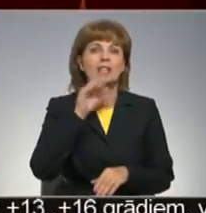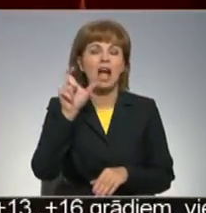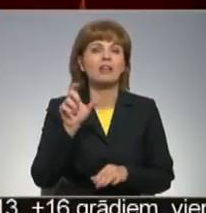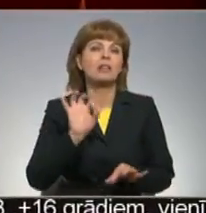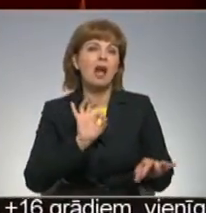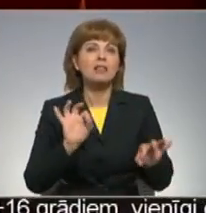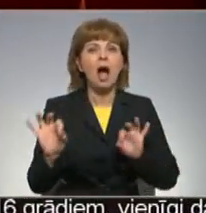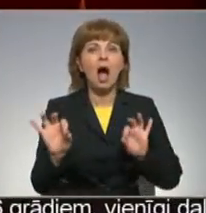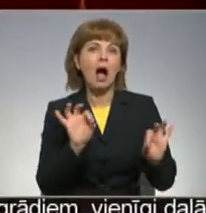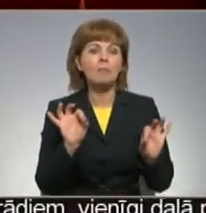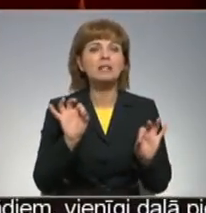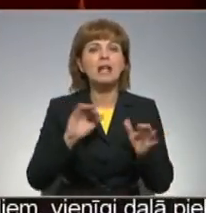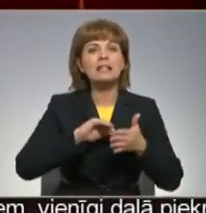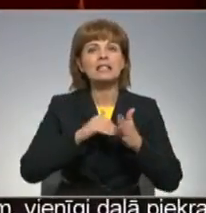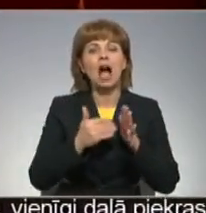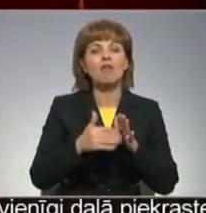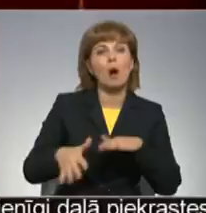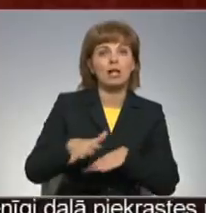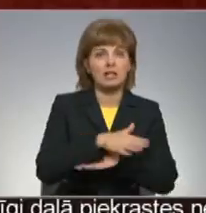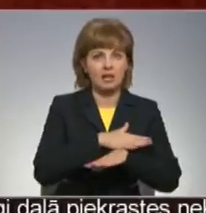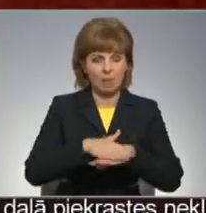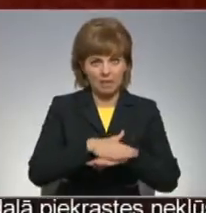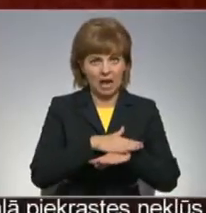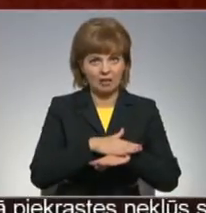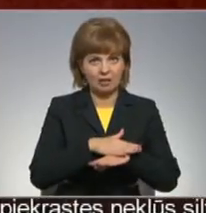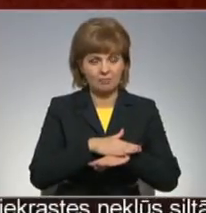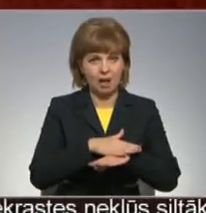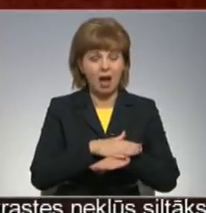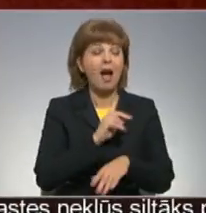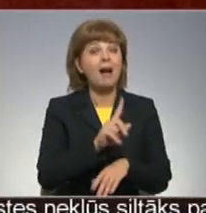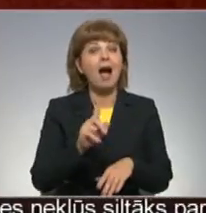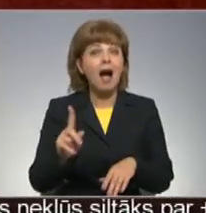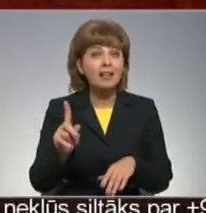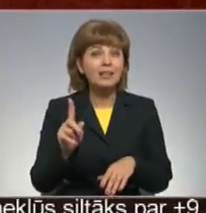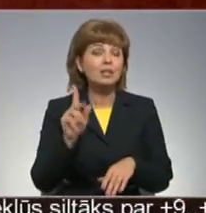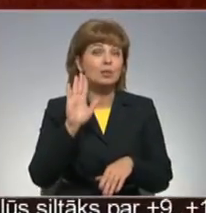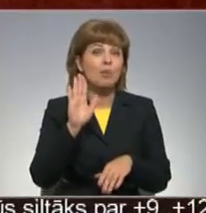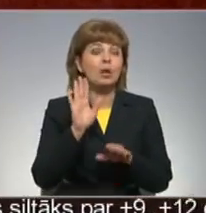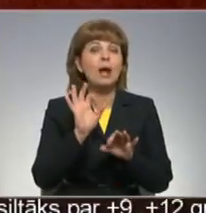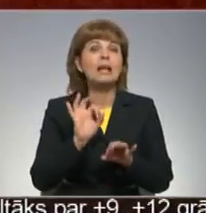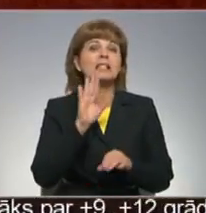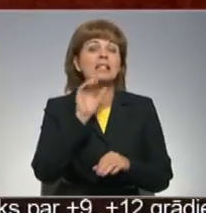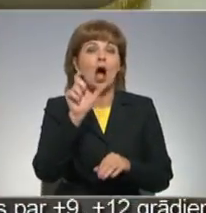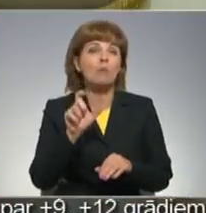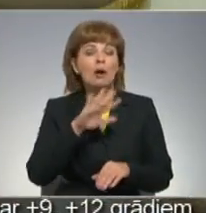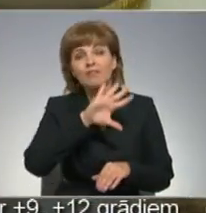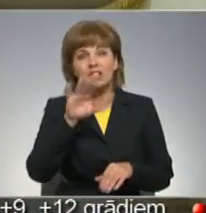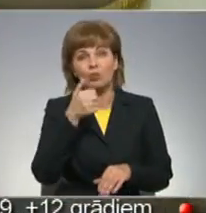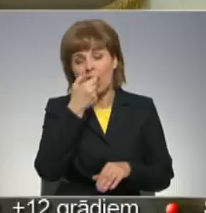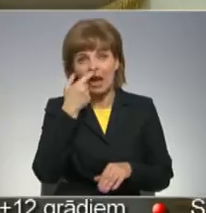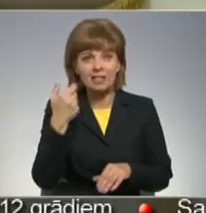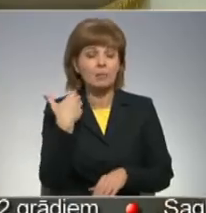dāmas stāvokli sabiedrībā noteikti. Katrs mazais, bet daļajam dzimumam visos gadsimtos tik